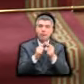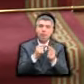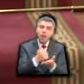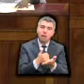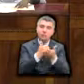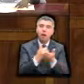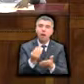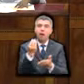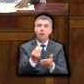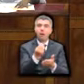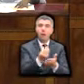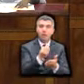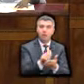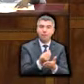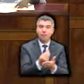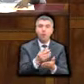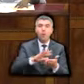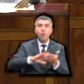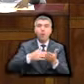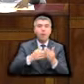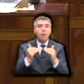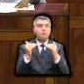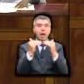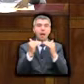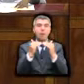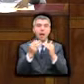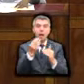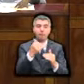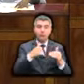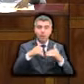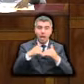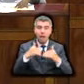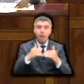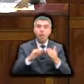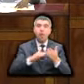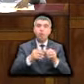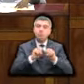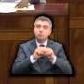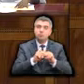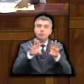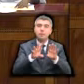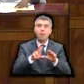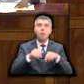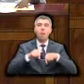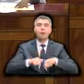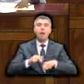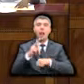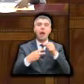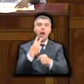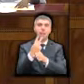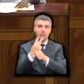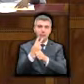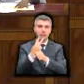الشارع وغيرهم من الأطفال في إطار السياسة العمومية المندمجة التي أطلقتها الوزارة منذ عامين.